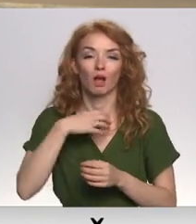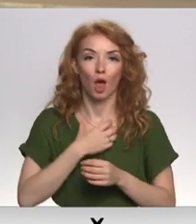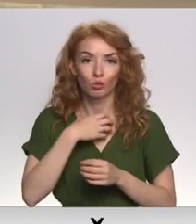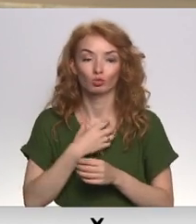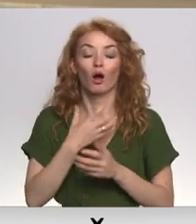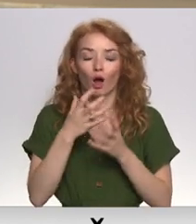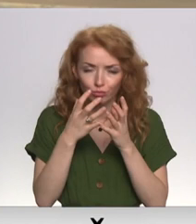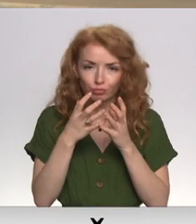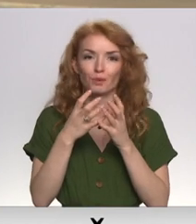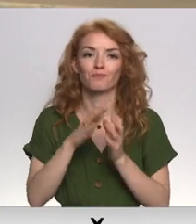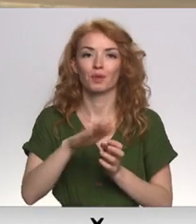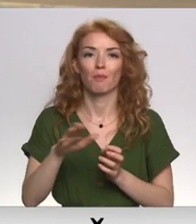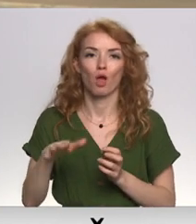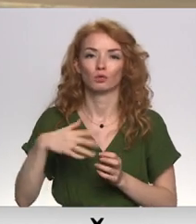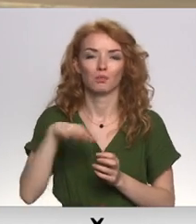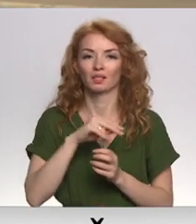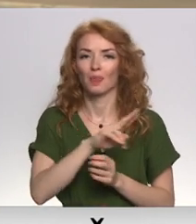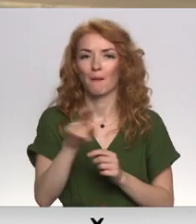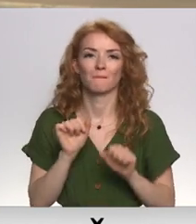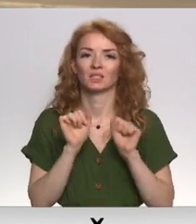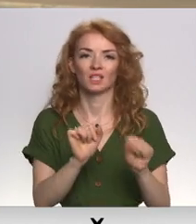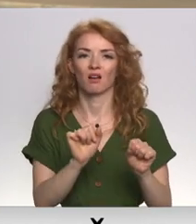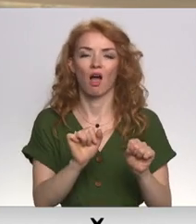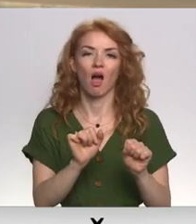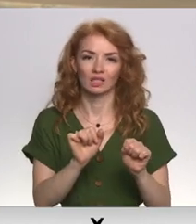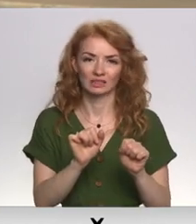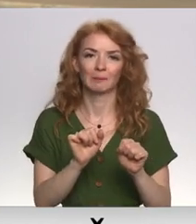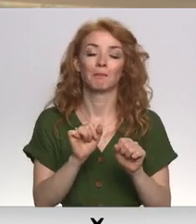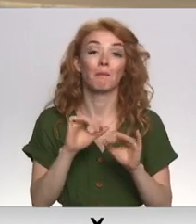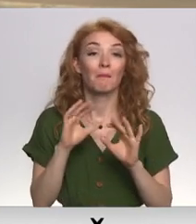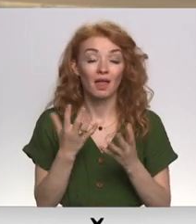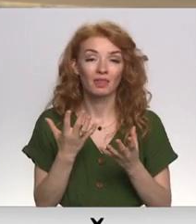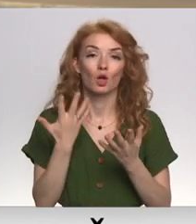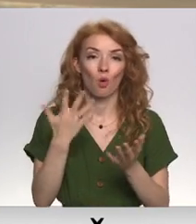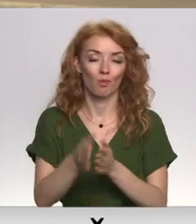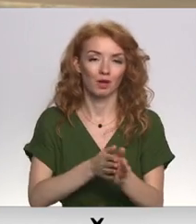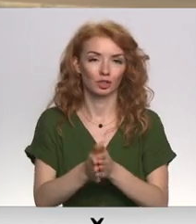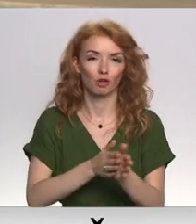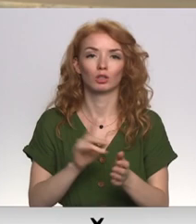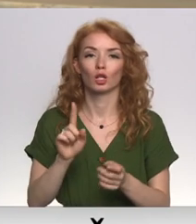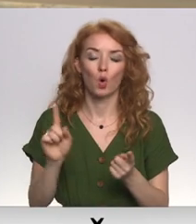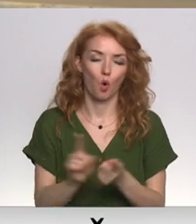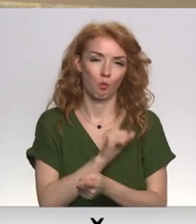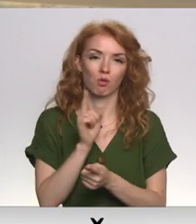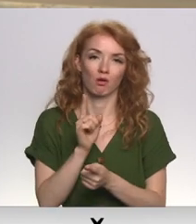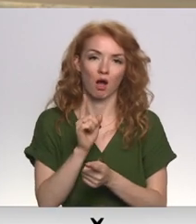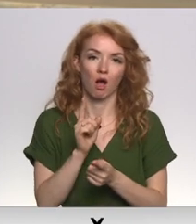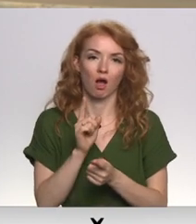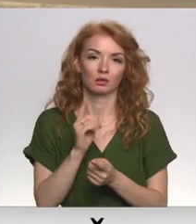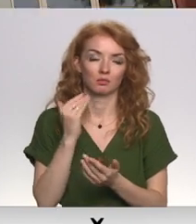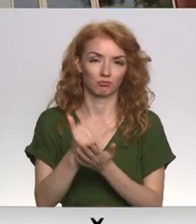un šķaudīšanas bērnus mēs nepasargāsim tādos izolētos kolektīvos, bet roku mazgāšana ir noteikti pamata pasākums,